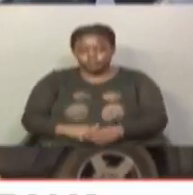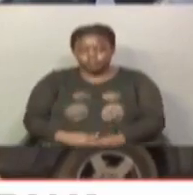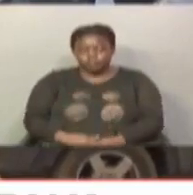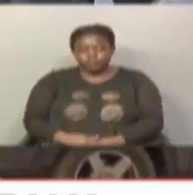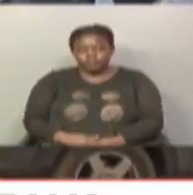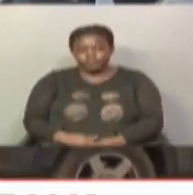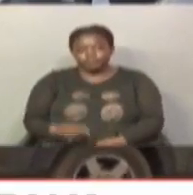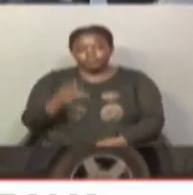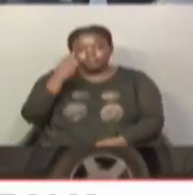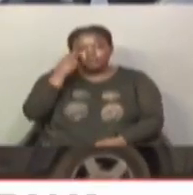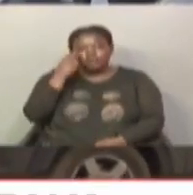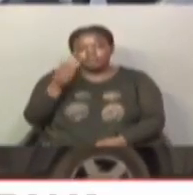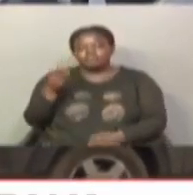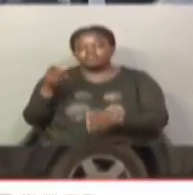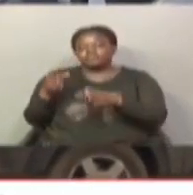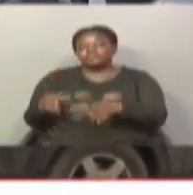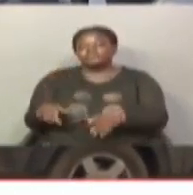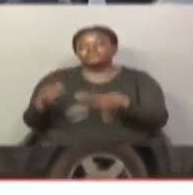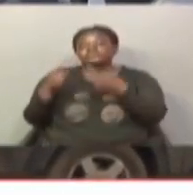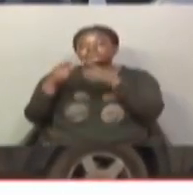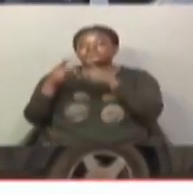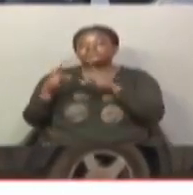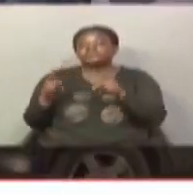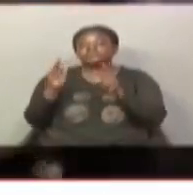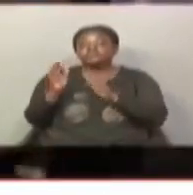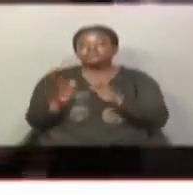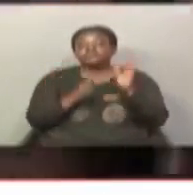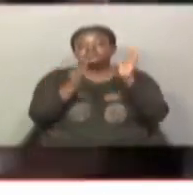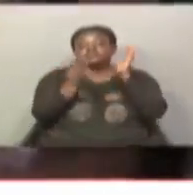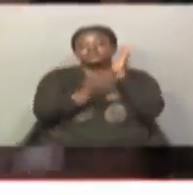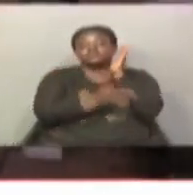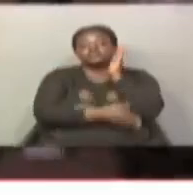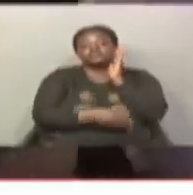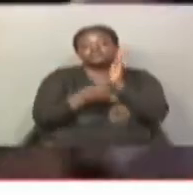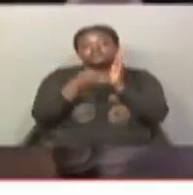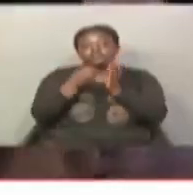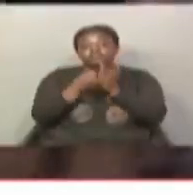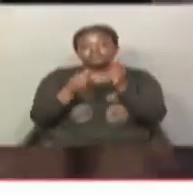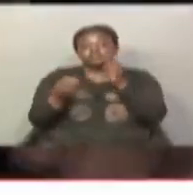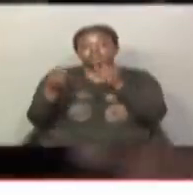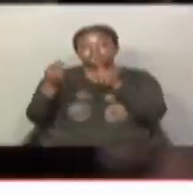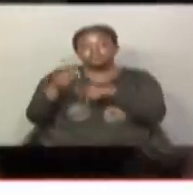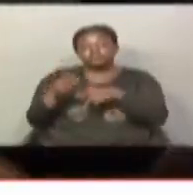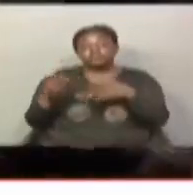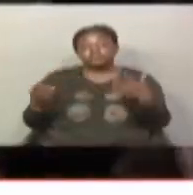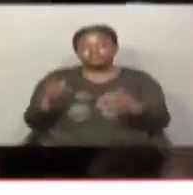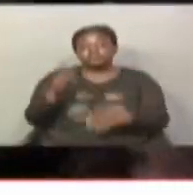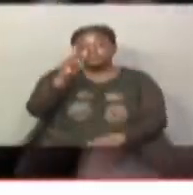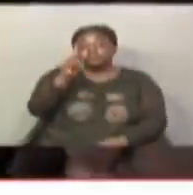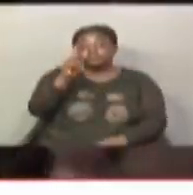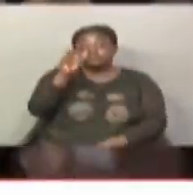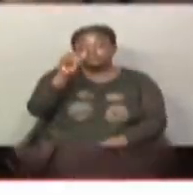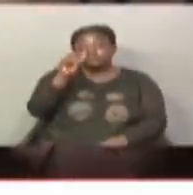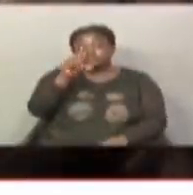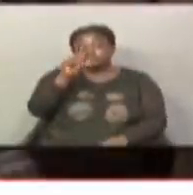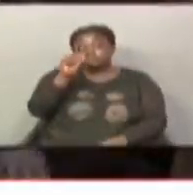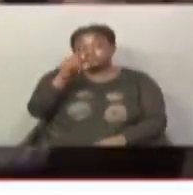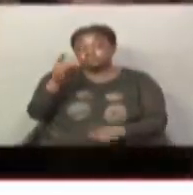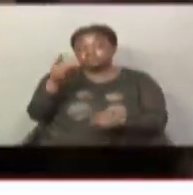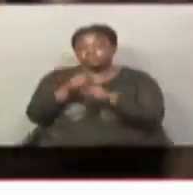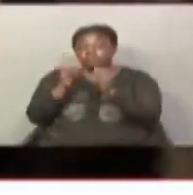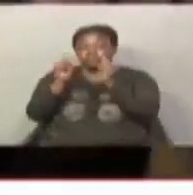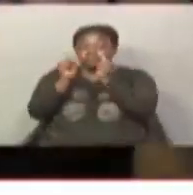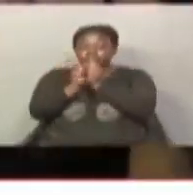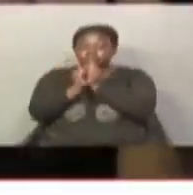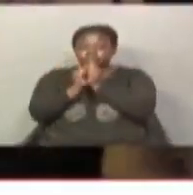Vision Group etongoza enteekateeka ez'omwoleso gwa Harvest Money ogugenda okubeera ku kisaawe Kololo okuva ng'ennaku z'omwezi 10 okutuuka nga